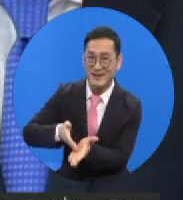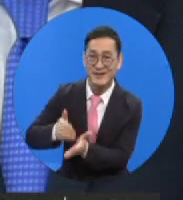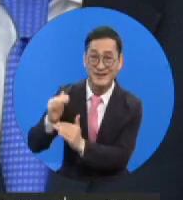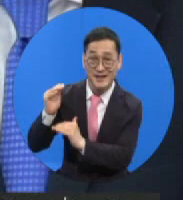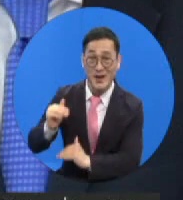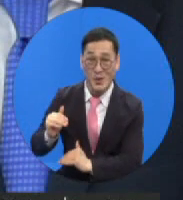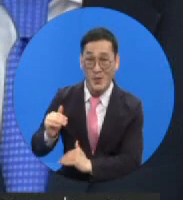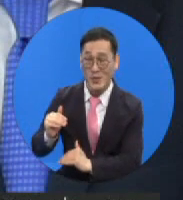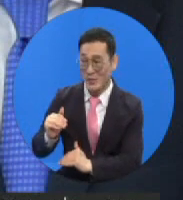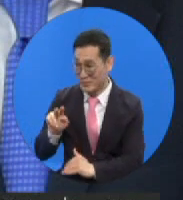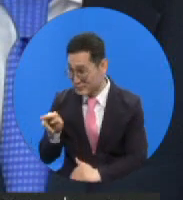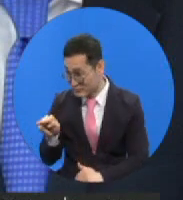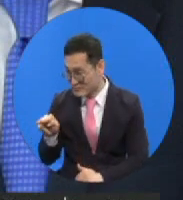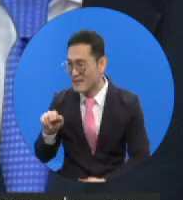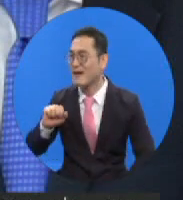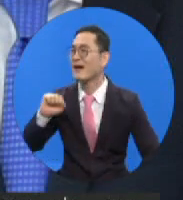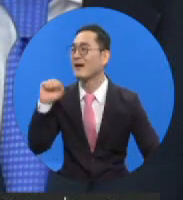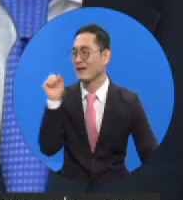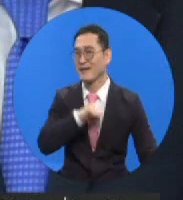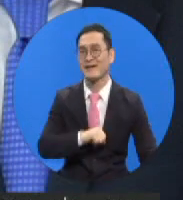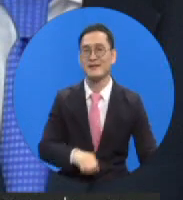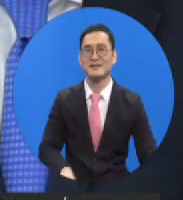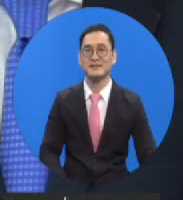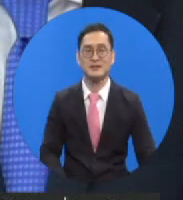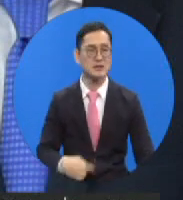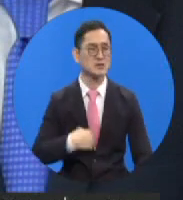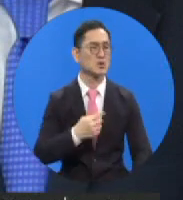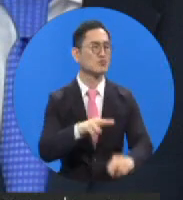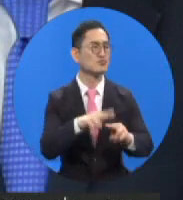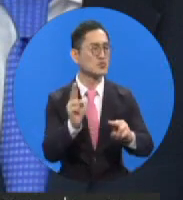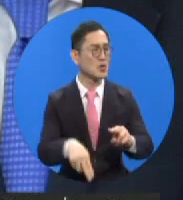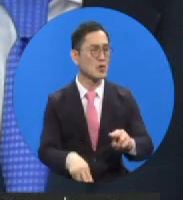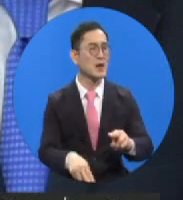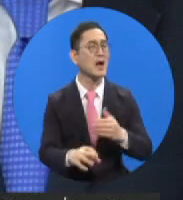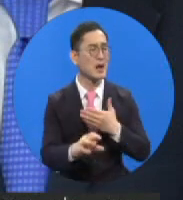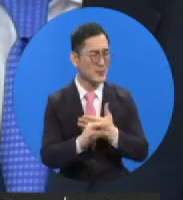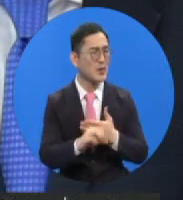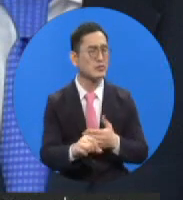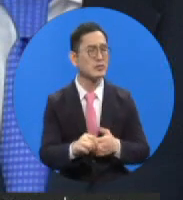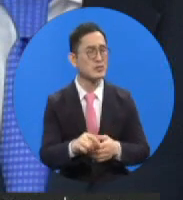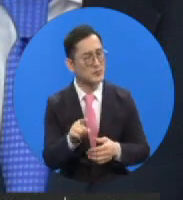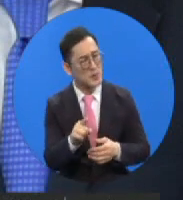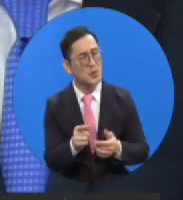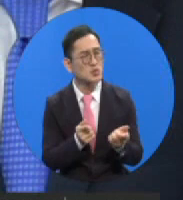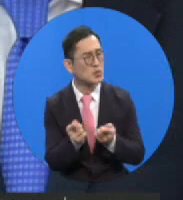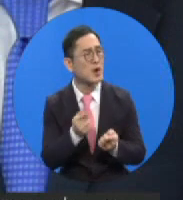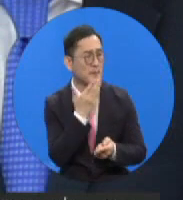것처럼 스스로 물러나면이나 모를까 선처할 수 있는 방법은 없다. 라는